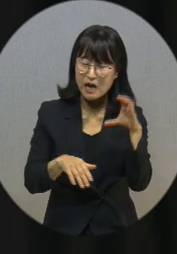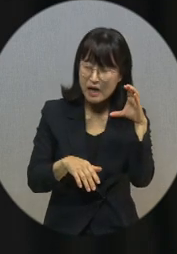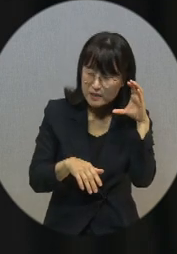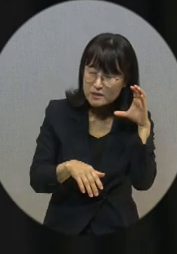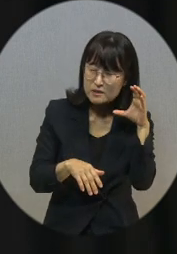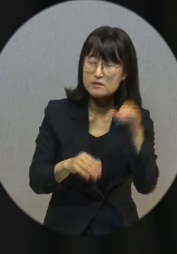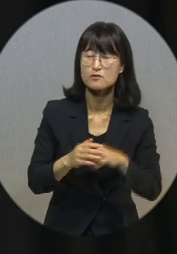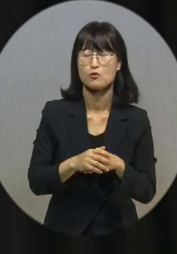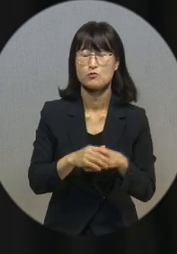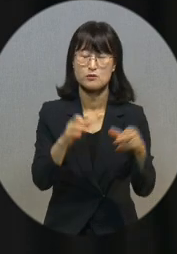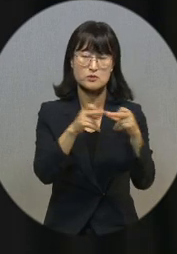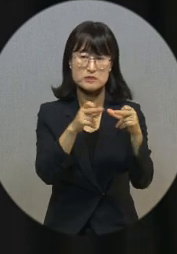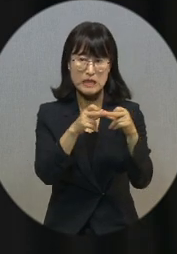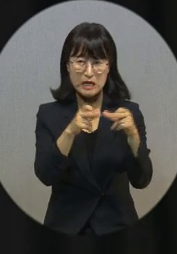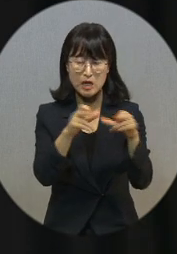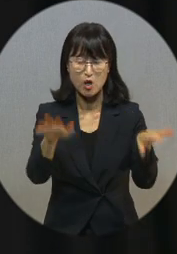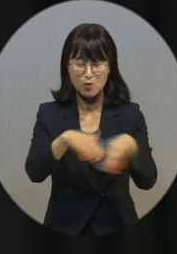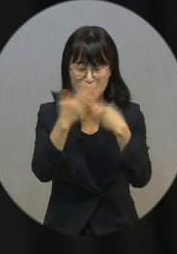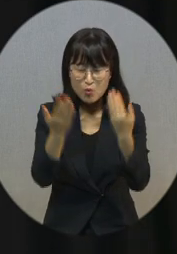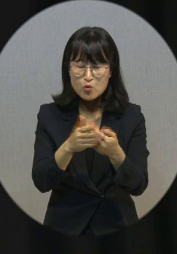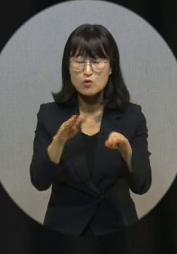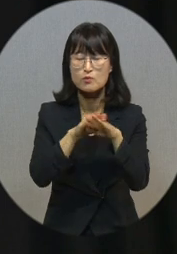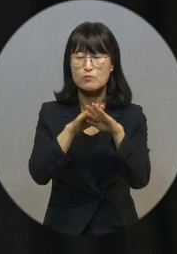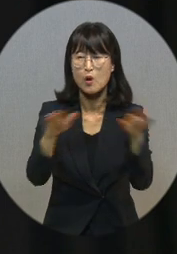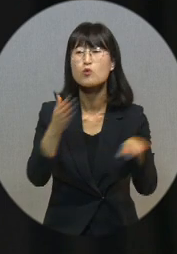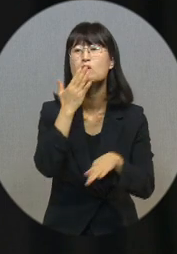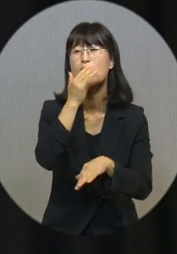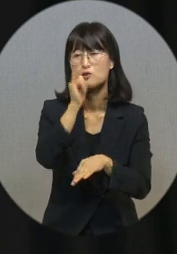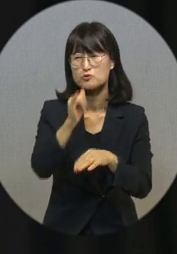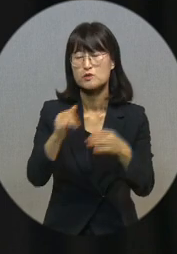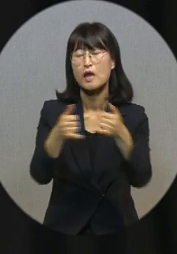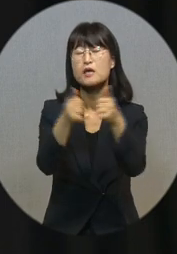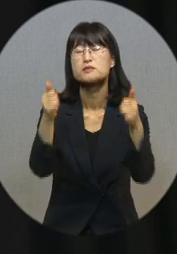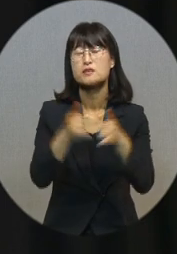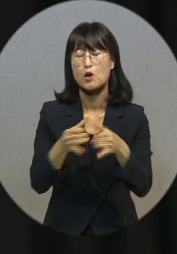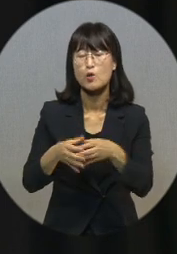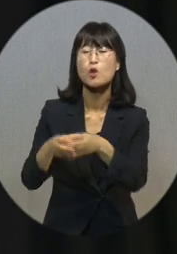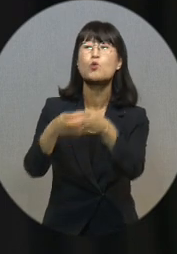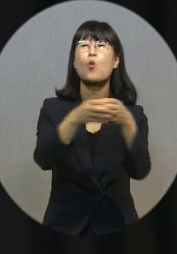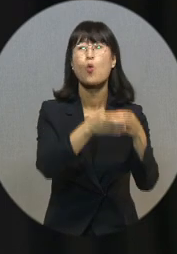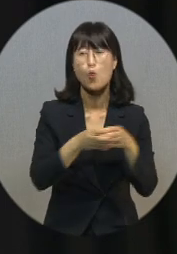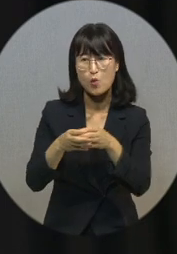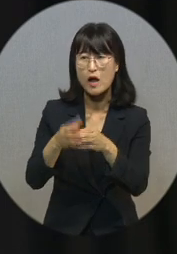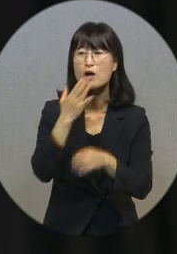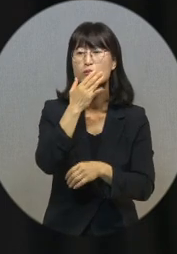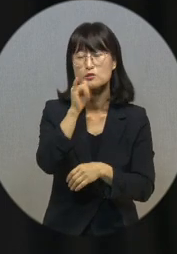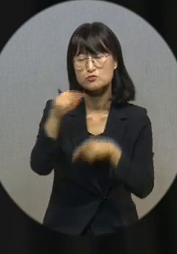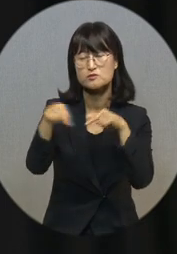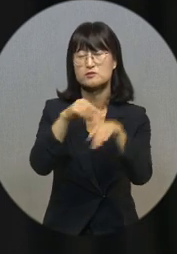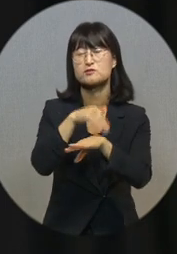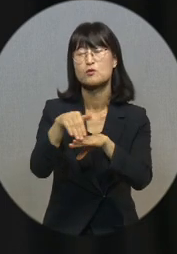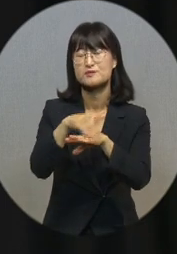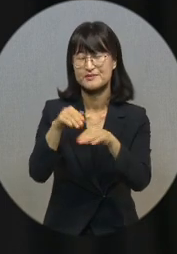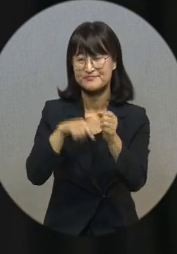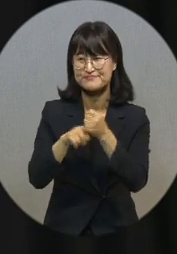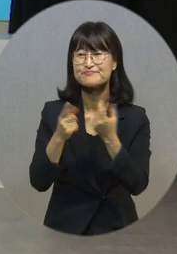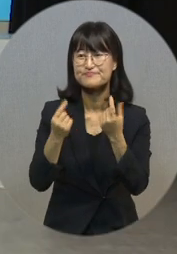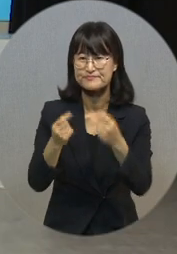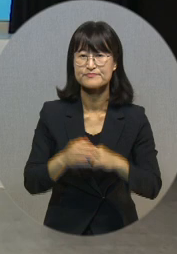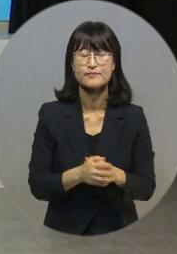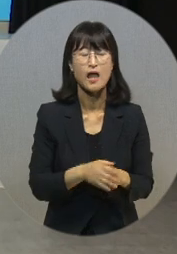또 장애인 네. 모두가 평등할 수 있게 사회 통합을 이루는 정책을 실현해 나간다 이렇게 생각해 주시면 될 것